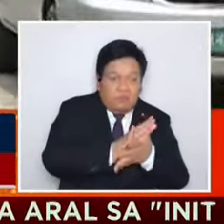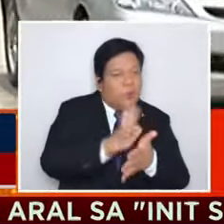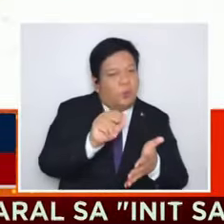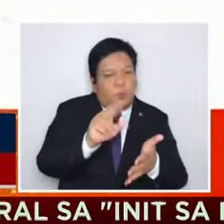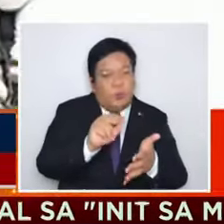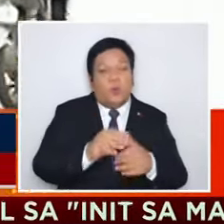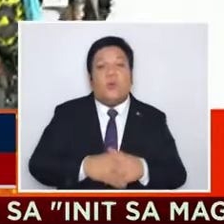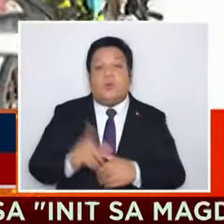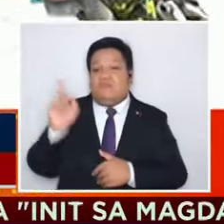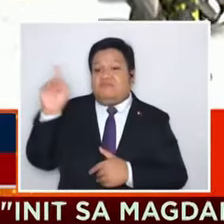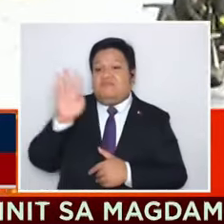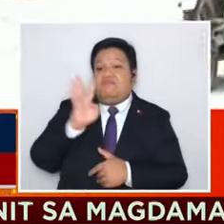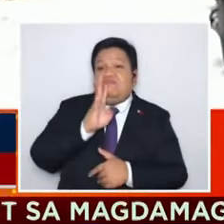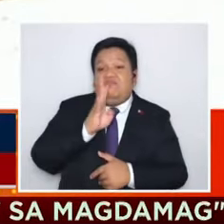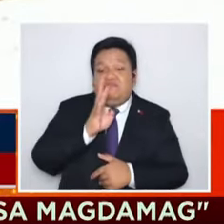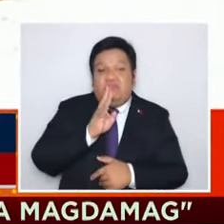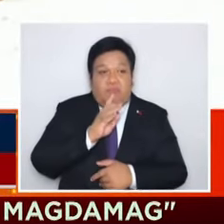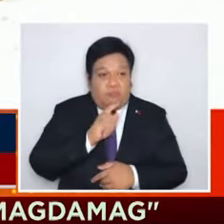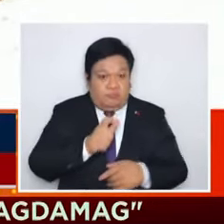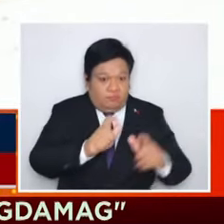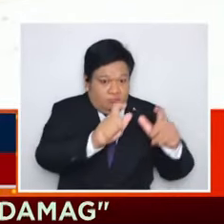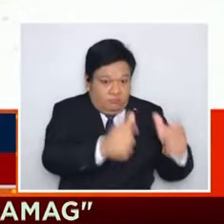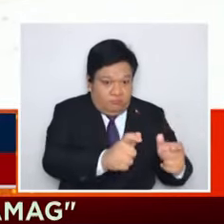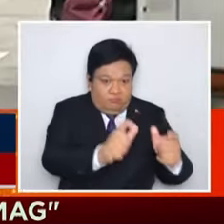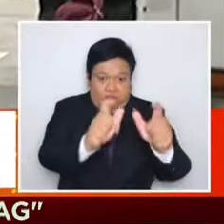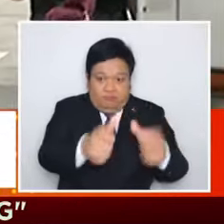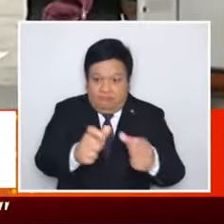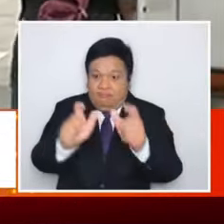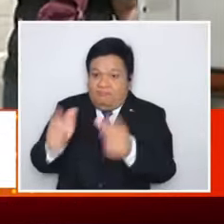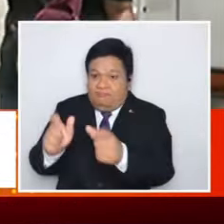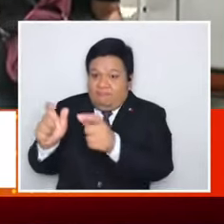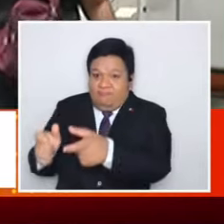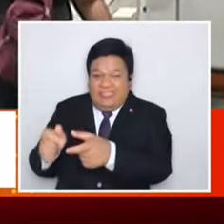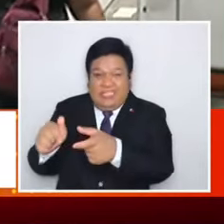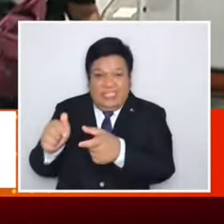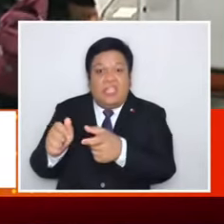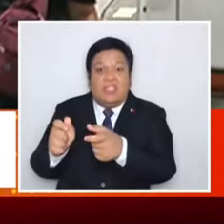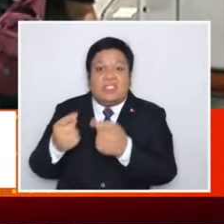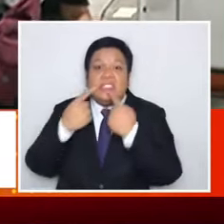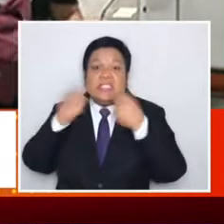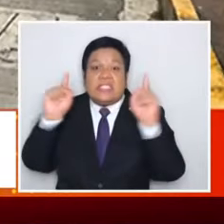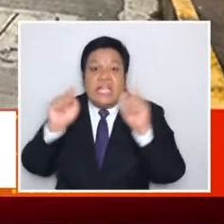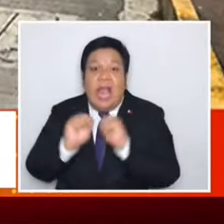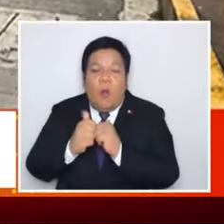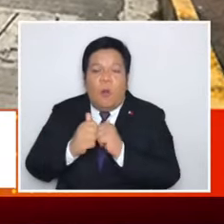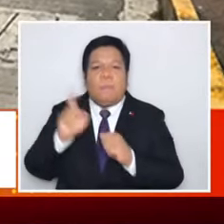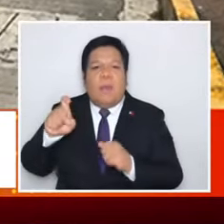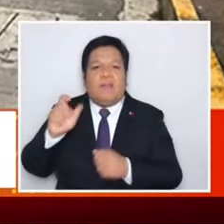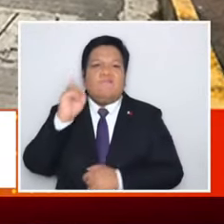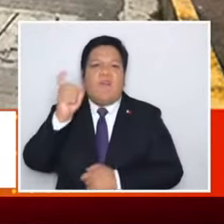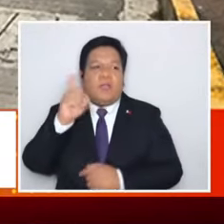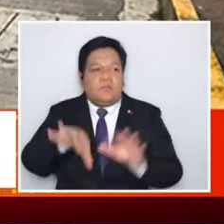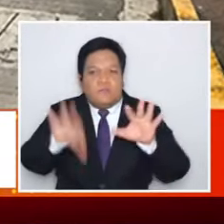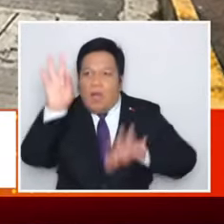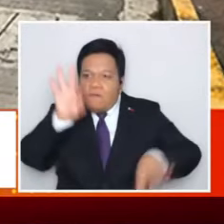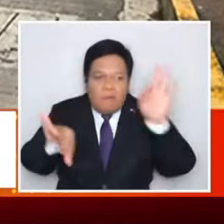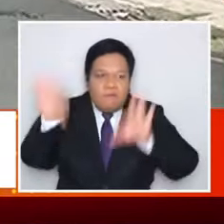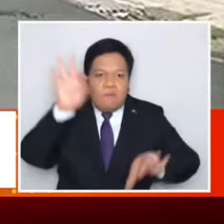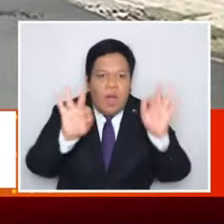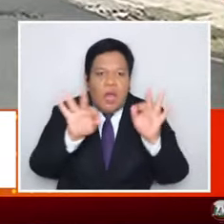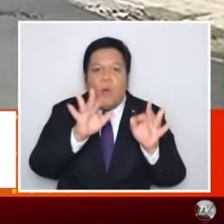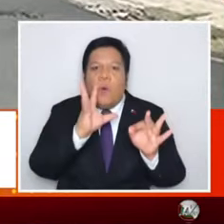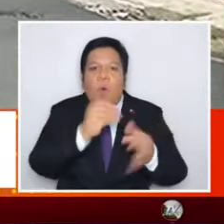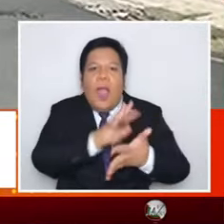if still nandiyan yung maayos na detection natin, mabilis na detection. Ang nilalagay nga namin sa simulations namin,